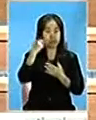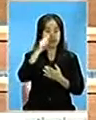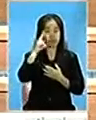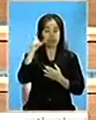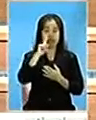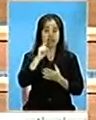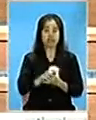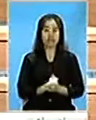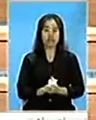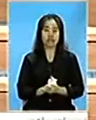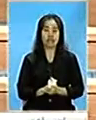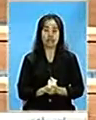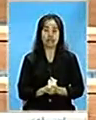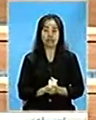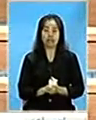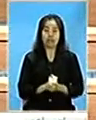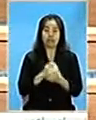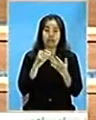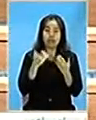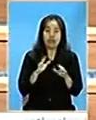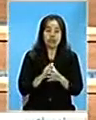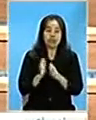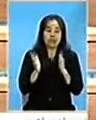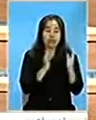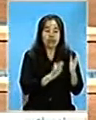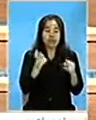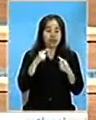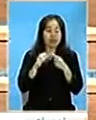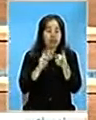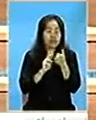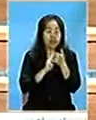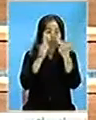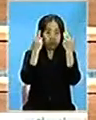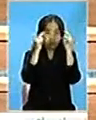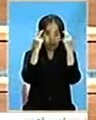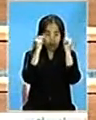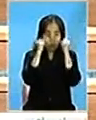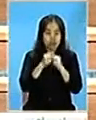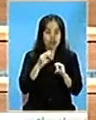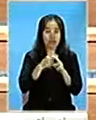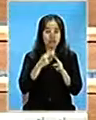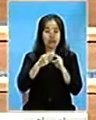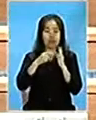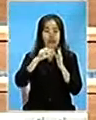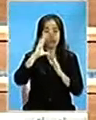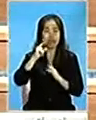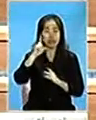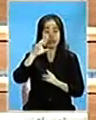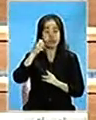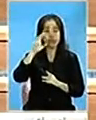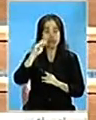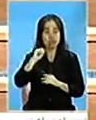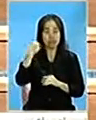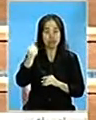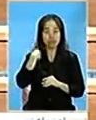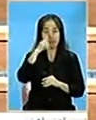านครับนอกจากนั้นท่านรองนายกรัฐมนตรีร้อยตำรวจเฉลิมอยู่บำรุงก็ยังบอกไปยังน